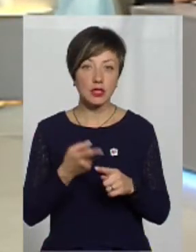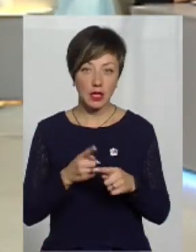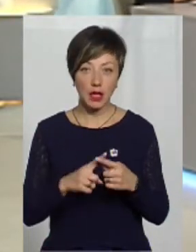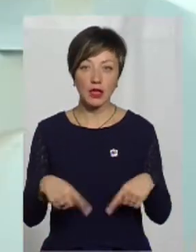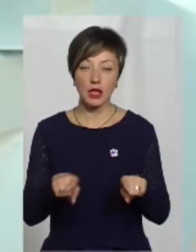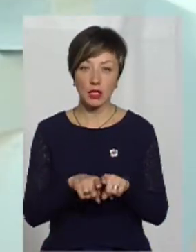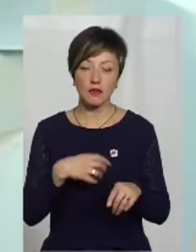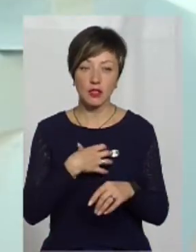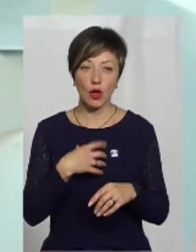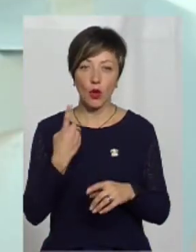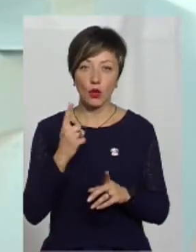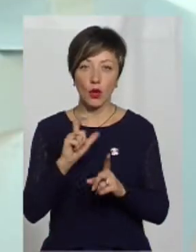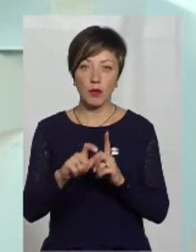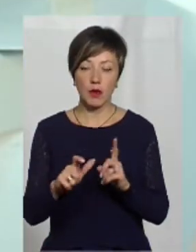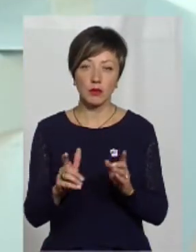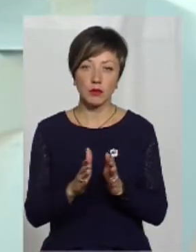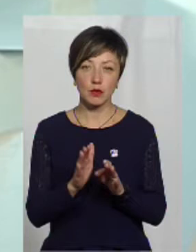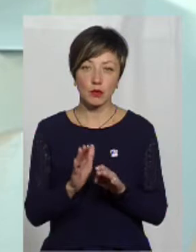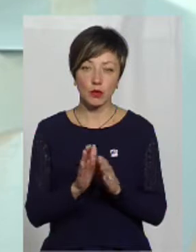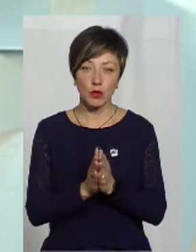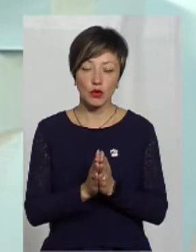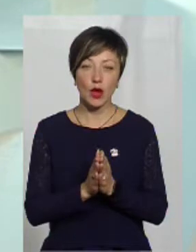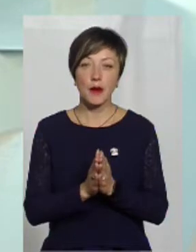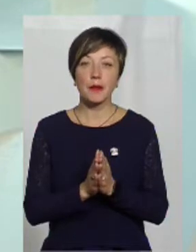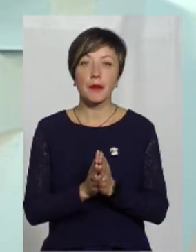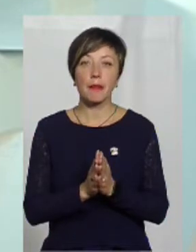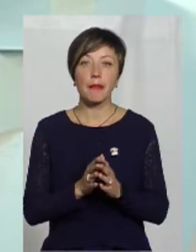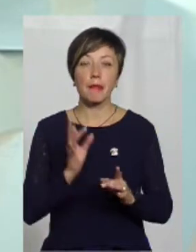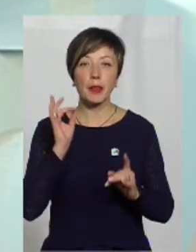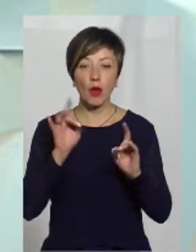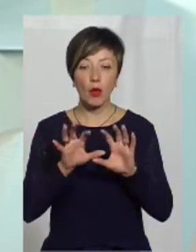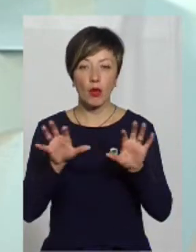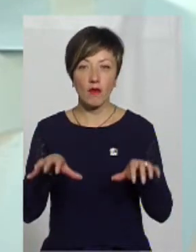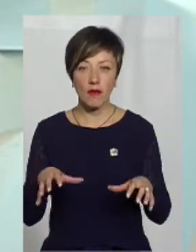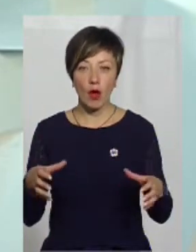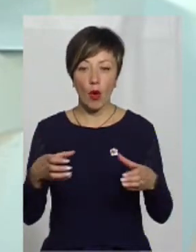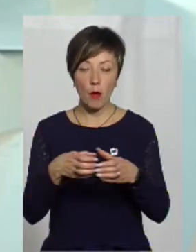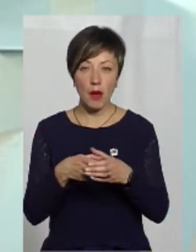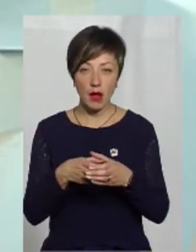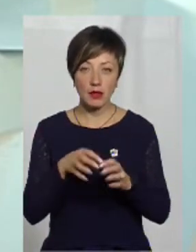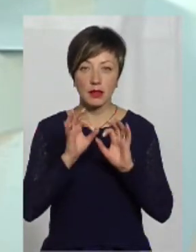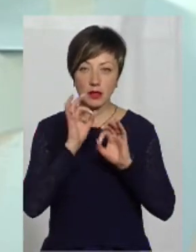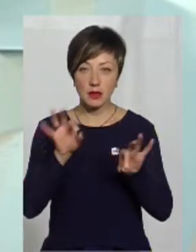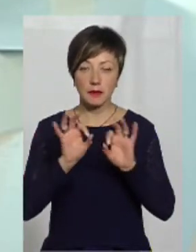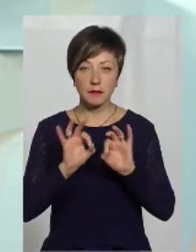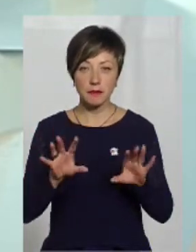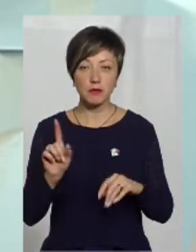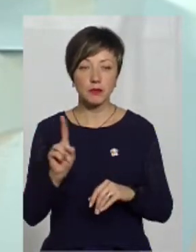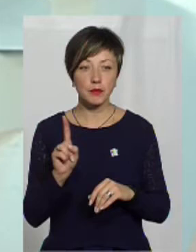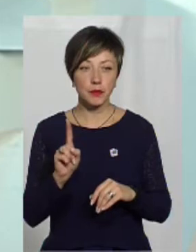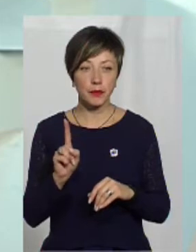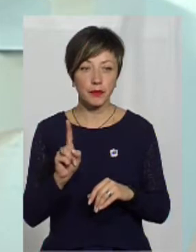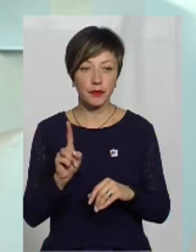Так. І можна одну таку ремарку, тому що прозвучало у голови об'єднаної громади пана Здебського,